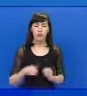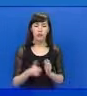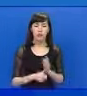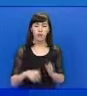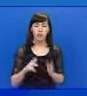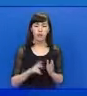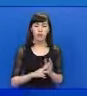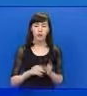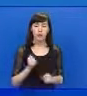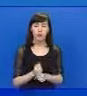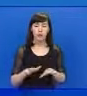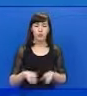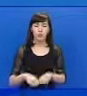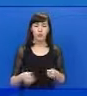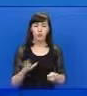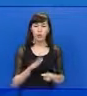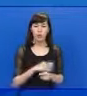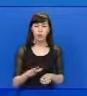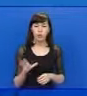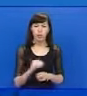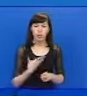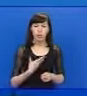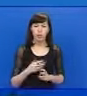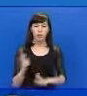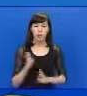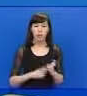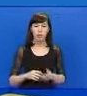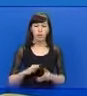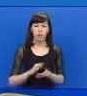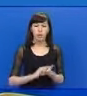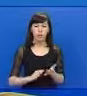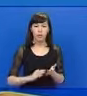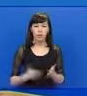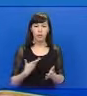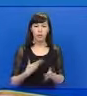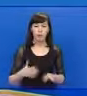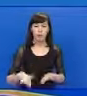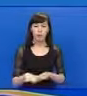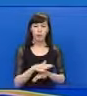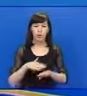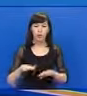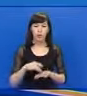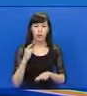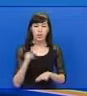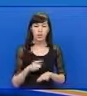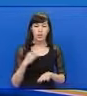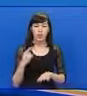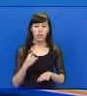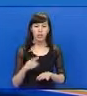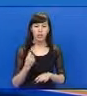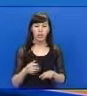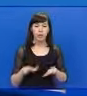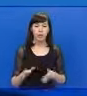2608 жұмыс орындары ашылды. Жалпы бұл біздің индустриалдың картасында біздің өңір Қазақстан бойынша 1-ші